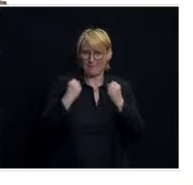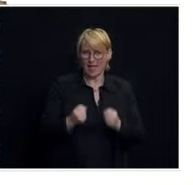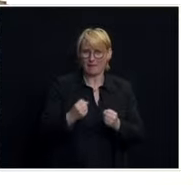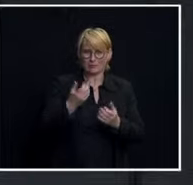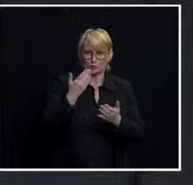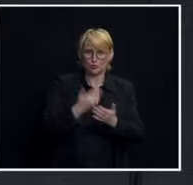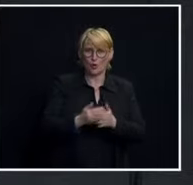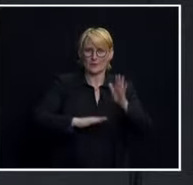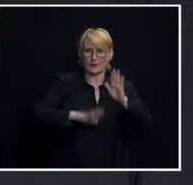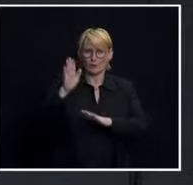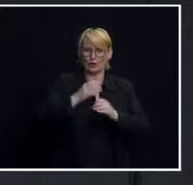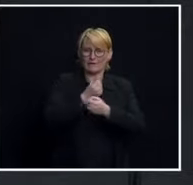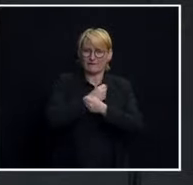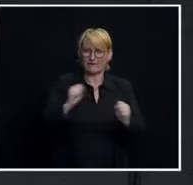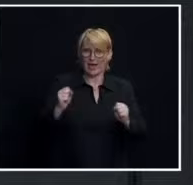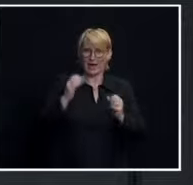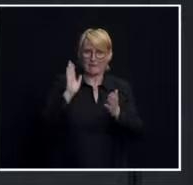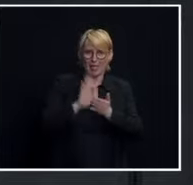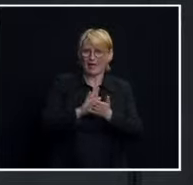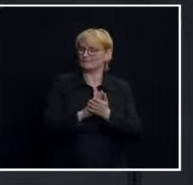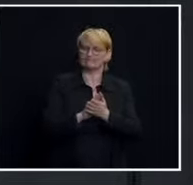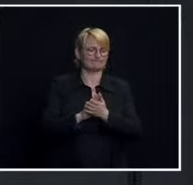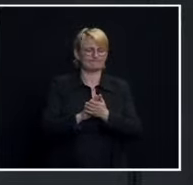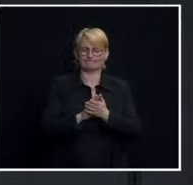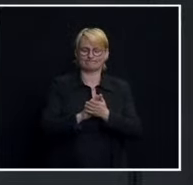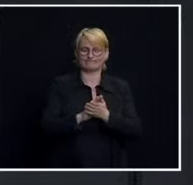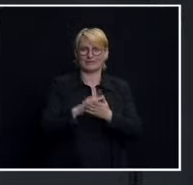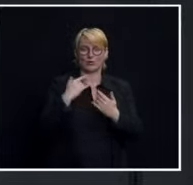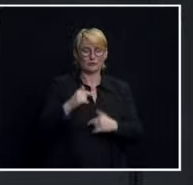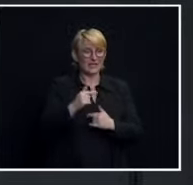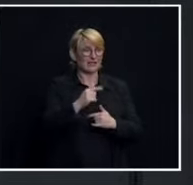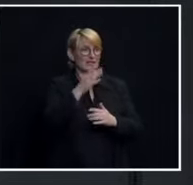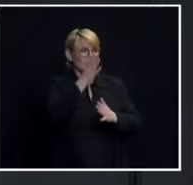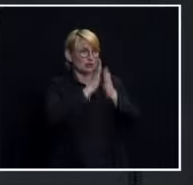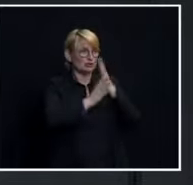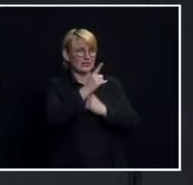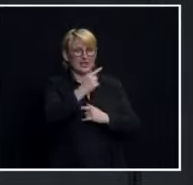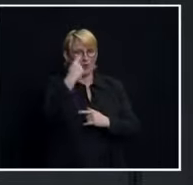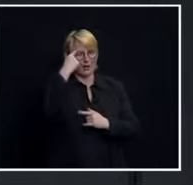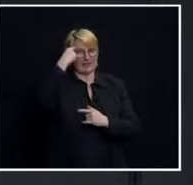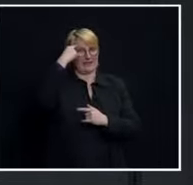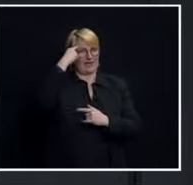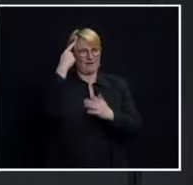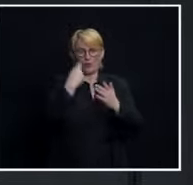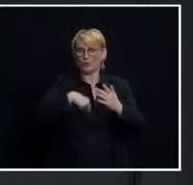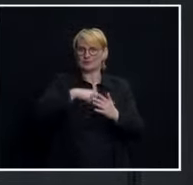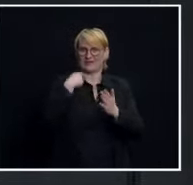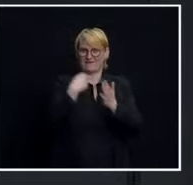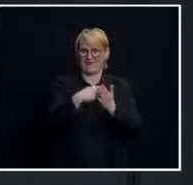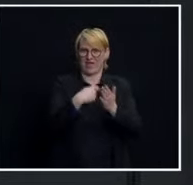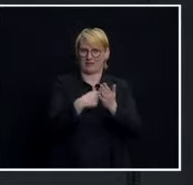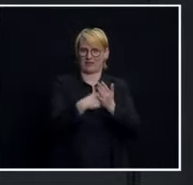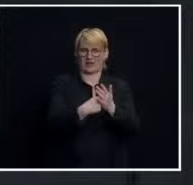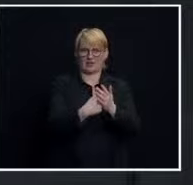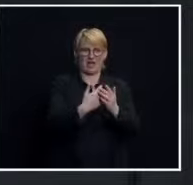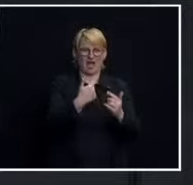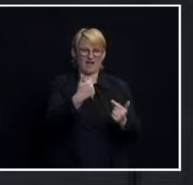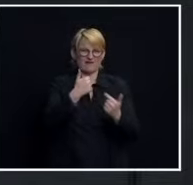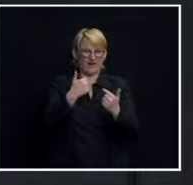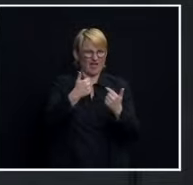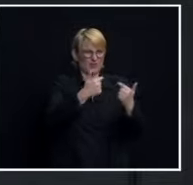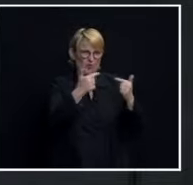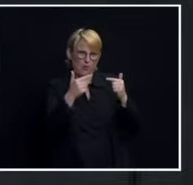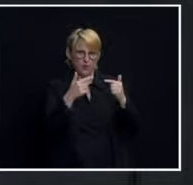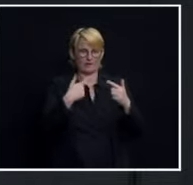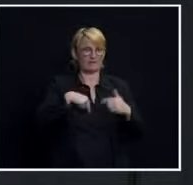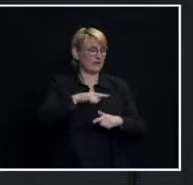gibt. Gleichzeitig mahnen uns die Geschichten der Ermordeten dazu, unsere Werte gegen jegliche Art von Anfeindung mit aller Kraft